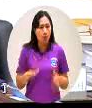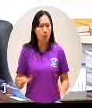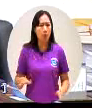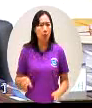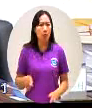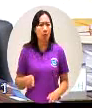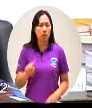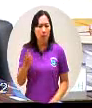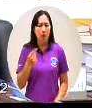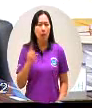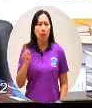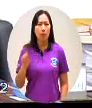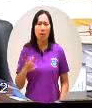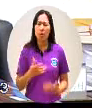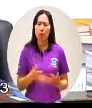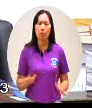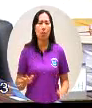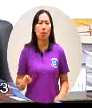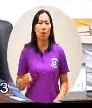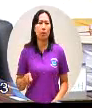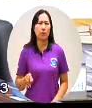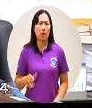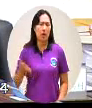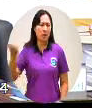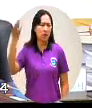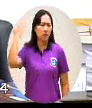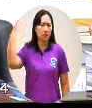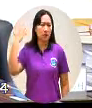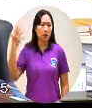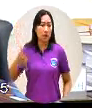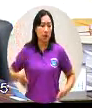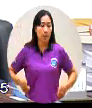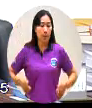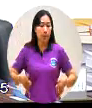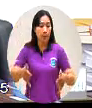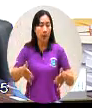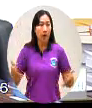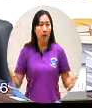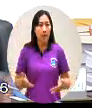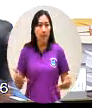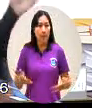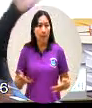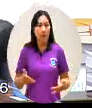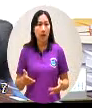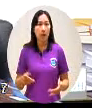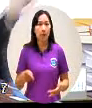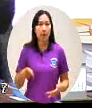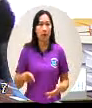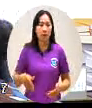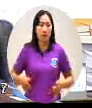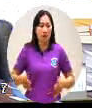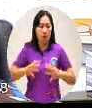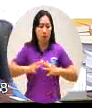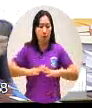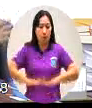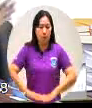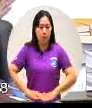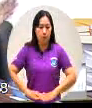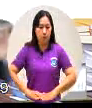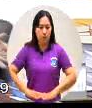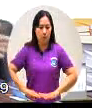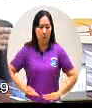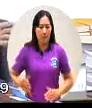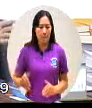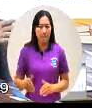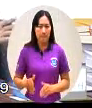个就是讲当初的周边的道路开辟要有切高，包括路底要总切开。包括内